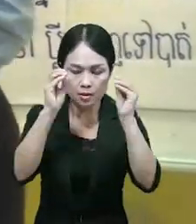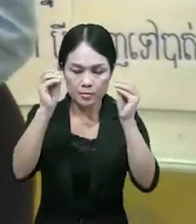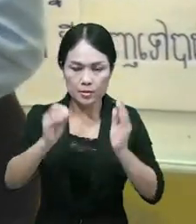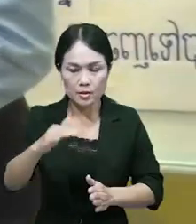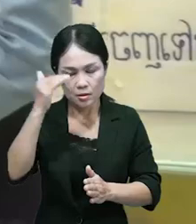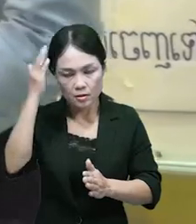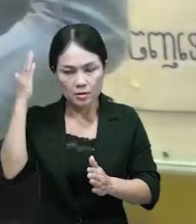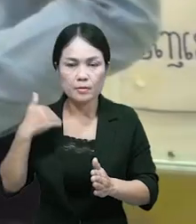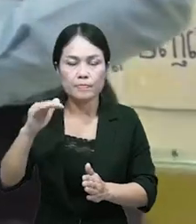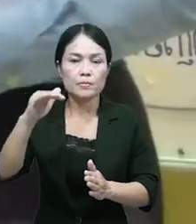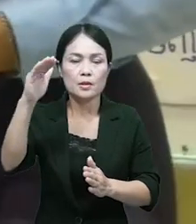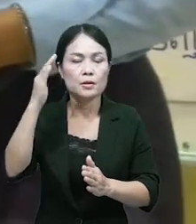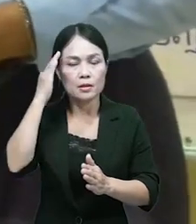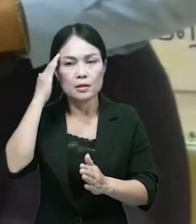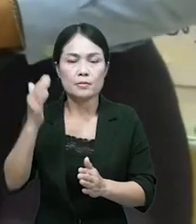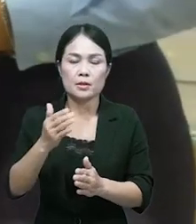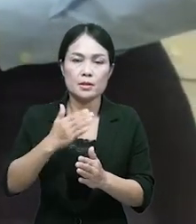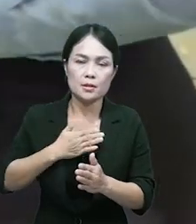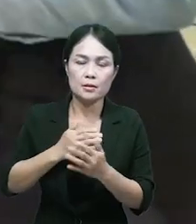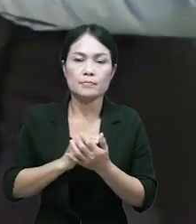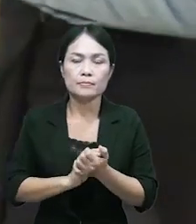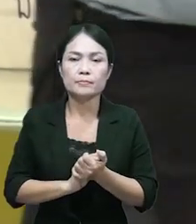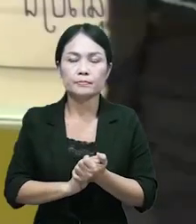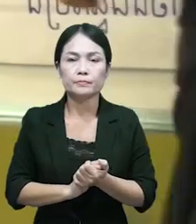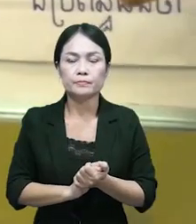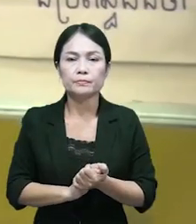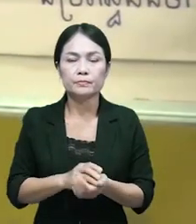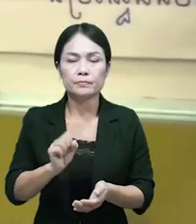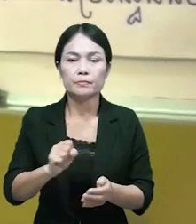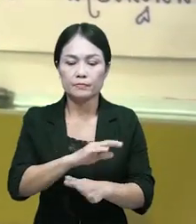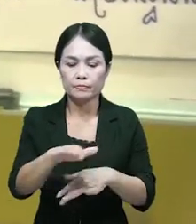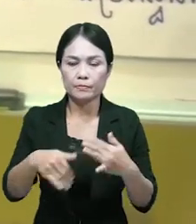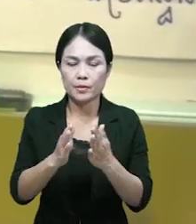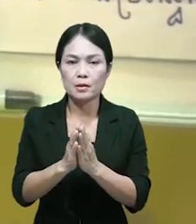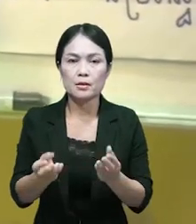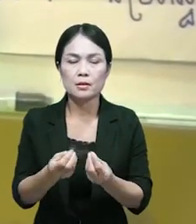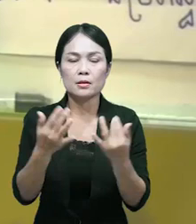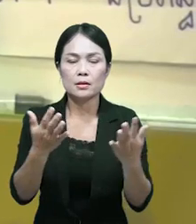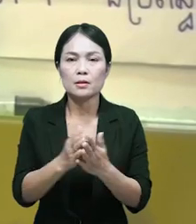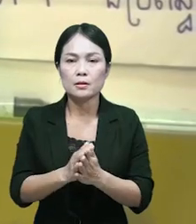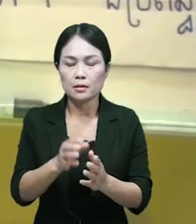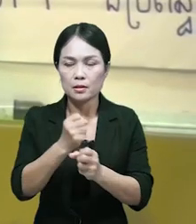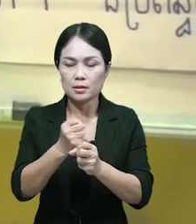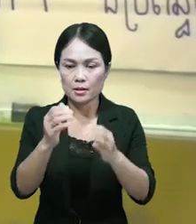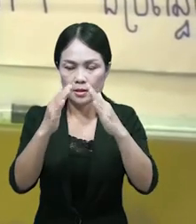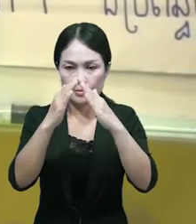ចាឬក៏បងបងដែលចេះជាងយើងណាកូនណាចាអរគុណច្រើនហើយកិច្ចការផ្ទះ